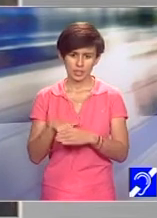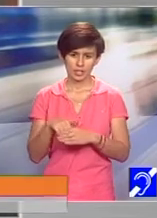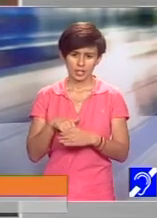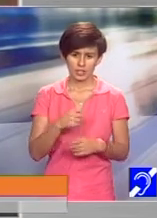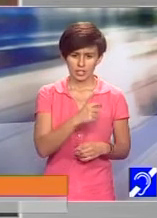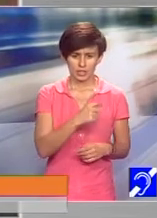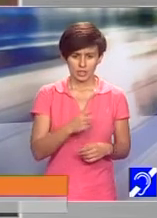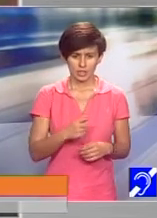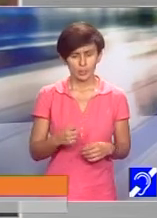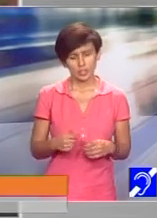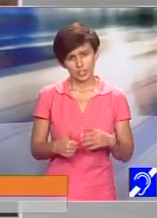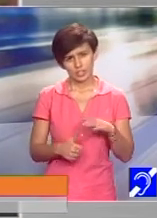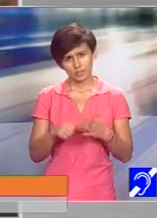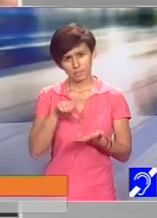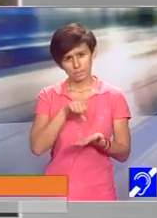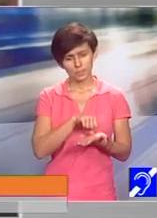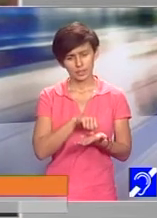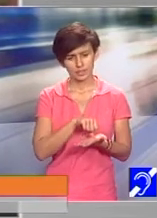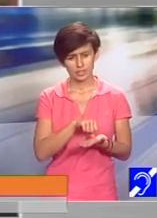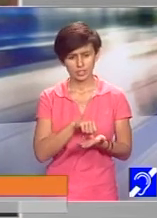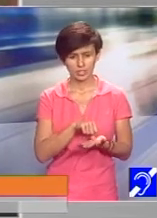proiectul central și de recentrare